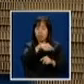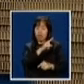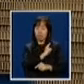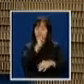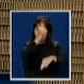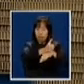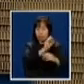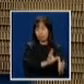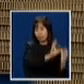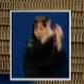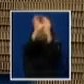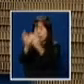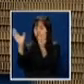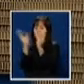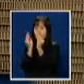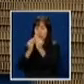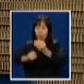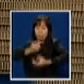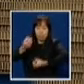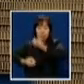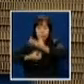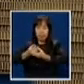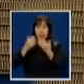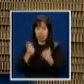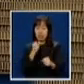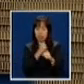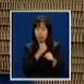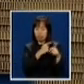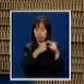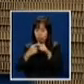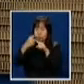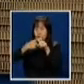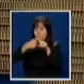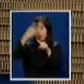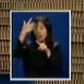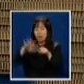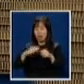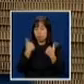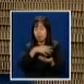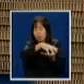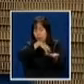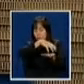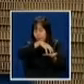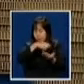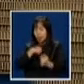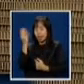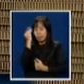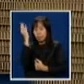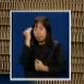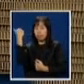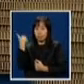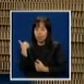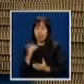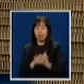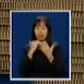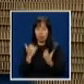การที่จะไปประชุมแล้วก็แสดงจุดยืนที่ชัดเจนแล้วก็ได้ทำงานมาต่อเนื่องหลายเดือนแล้วมีการรายงานให้ผมทราบอยู่ตลอดเวลานะครับซึ่งขณะนี้เนี่